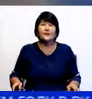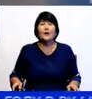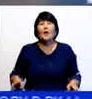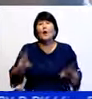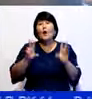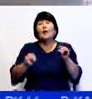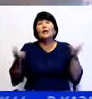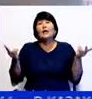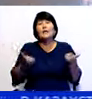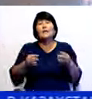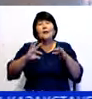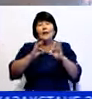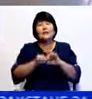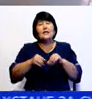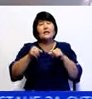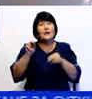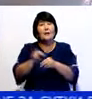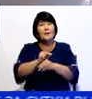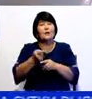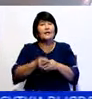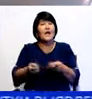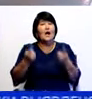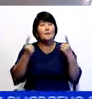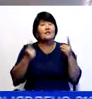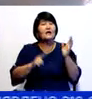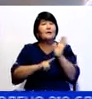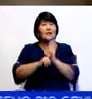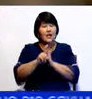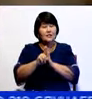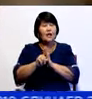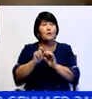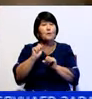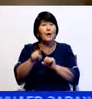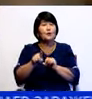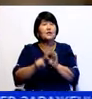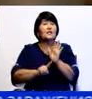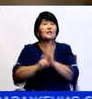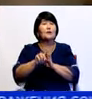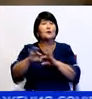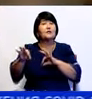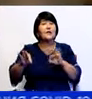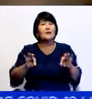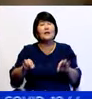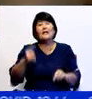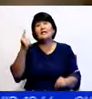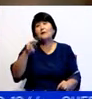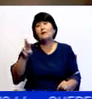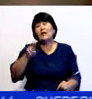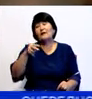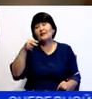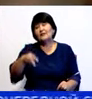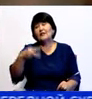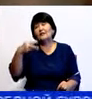Учитывая необходимость тщательной проработки этого масштабного начинания, поручаю запустить проект с 1